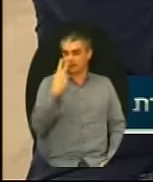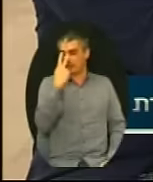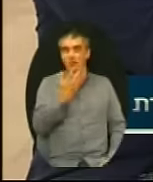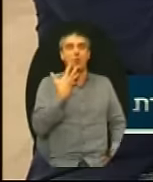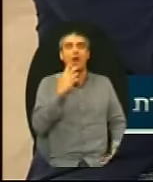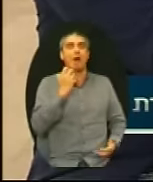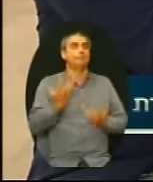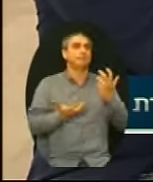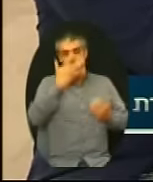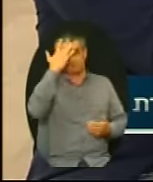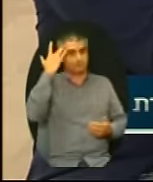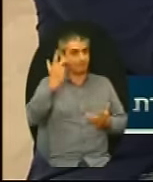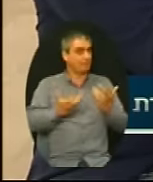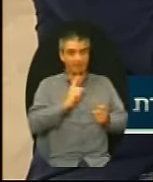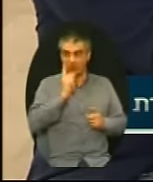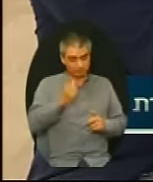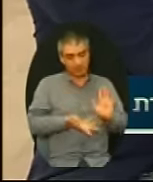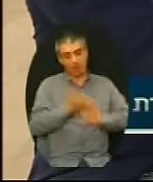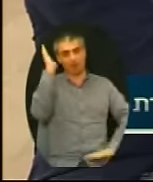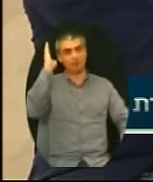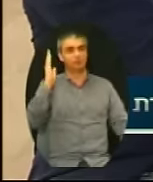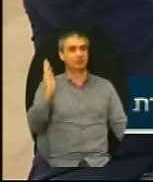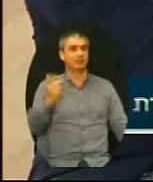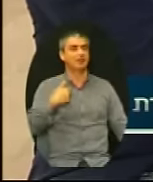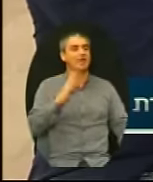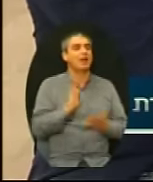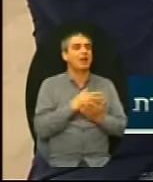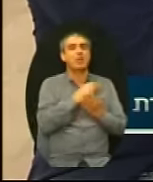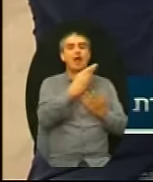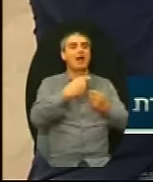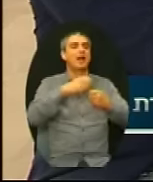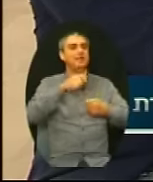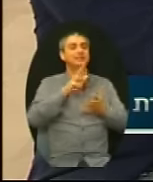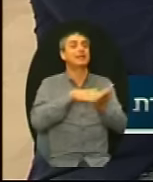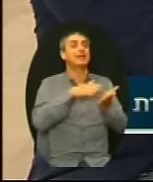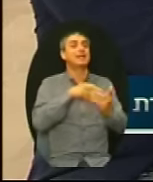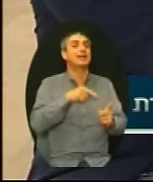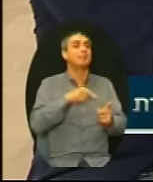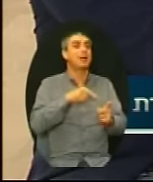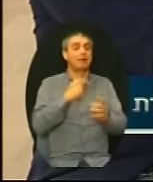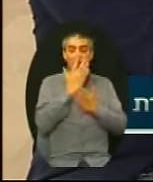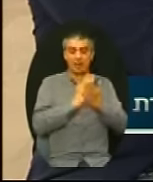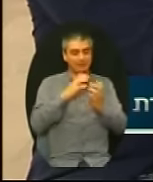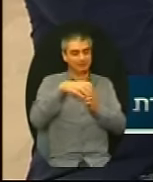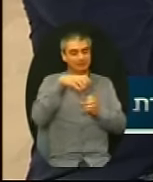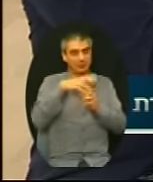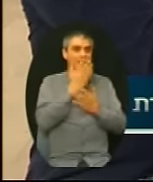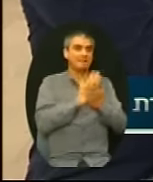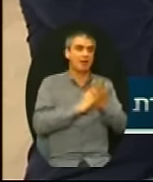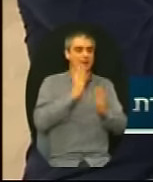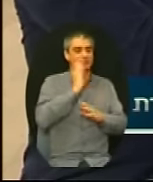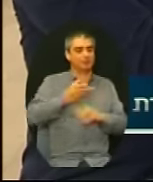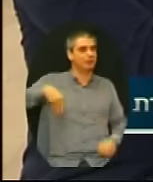שחם מאוד במטבח, ומי שלא יכול צריך לצאת משם. החלטנו לחלק לחברי הכנסת את הריבה הזאת לחלק בצנצנות ולחלק